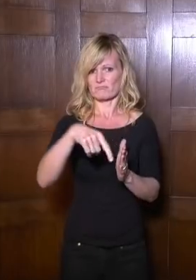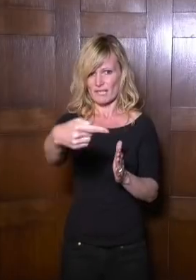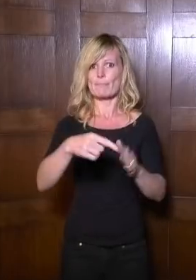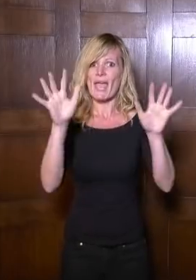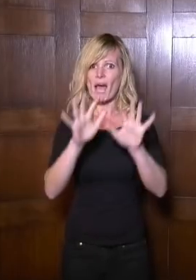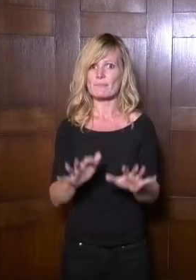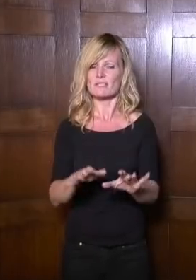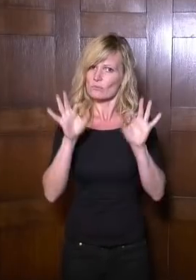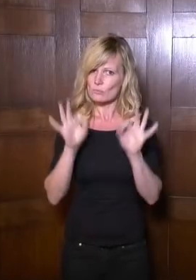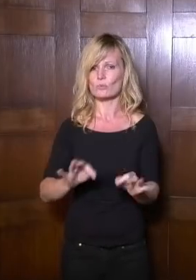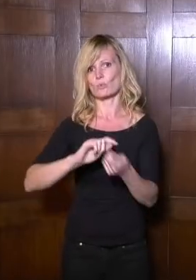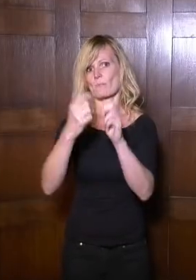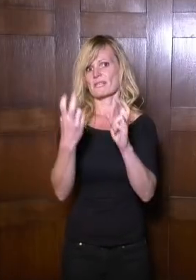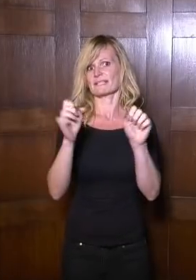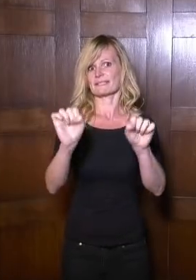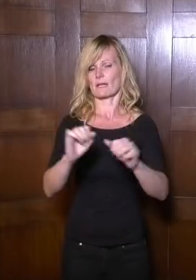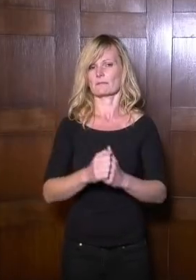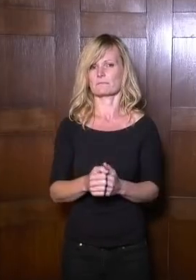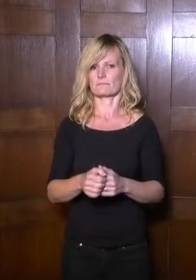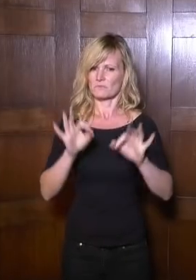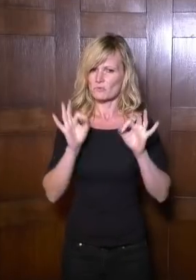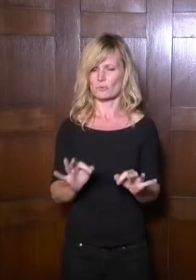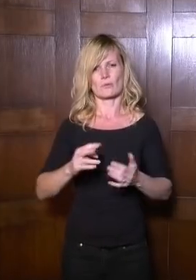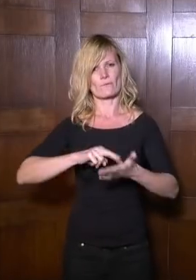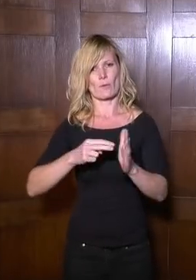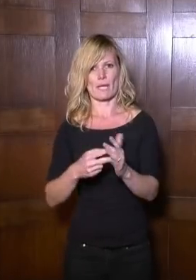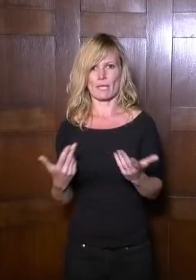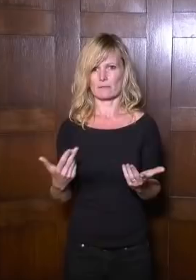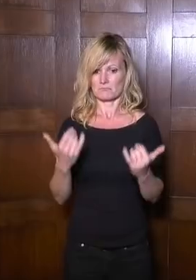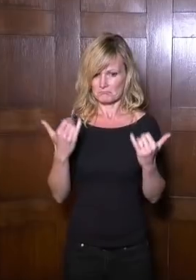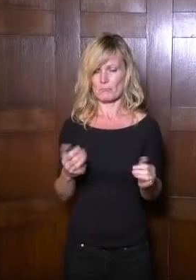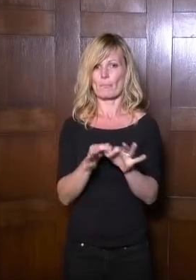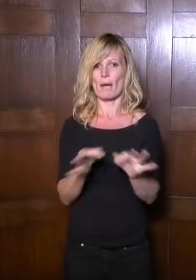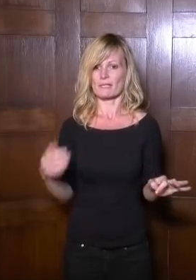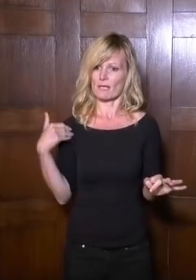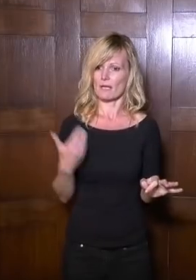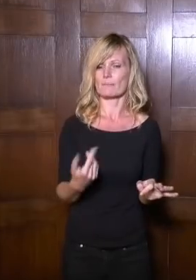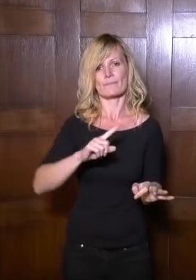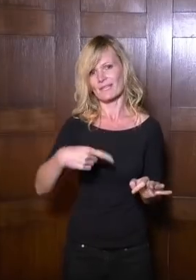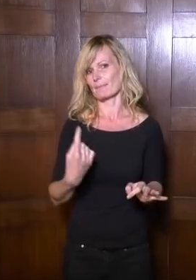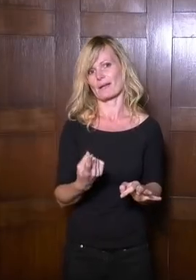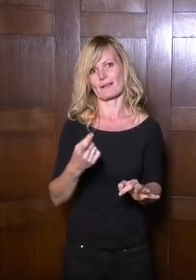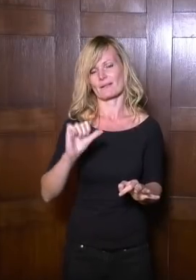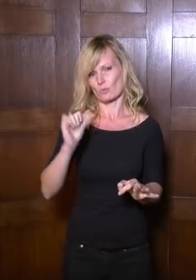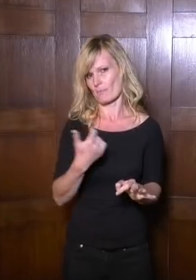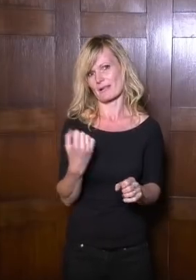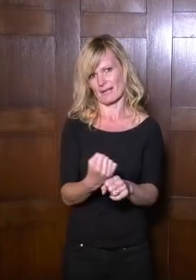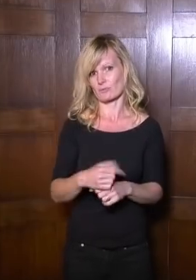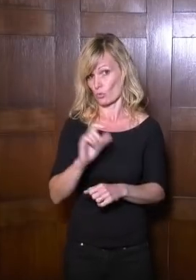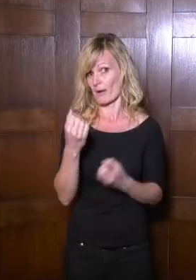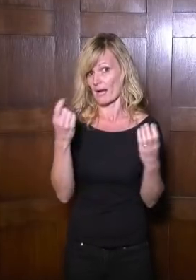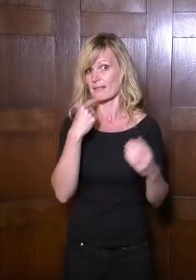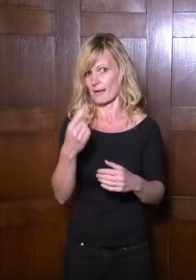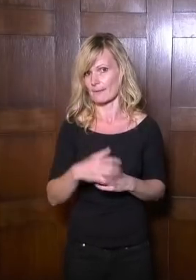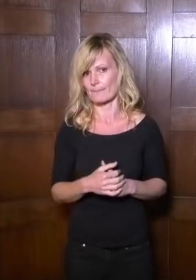wirklich gut anwenden. Und da sind wir gut aufgestellt, dass wir zu solchen Maßnahmen, wie wir sie jetzt hatten, hoffentlich nicht kommen müssen. Will ich auch noch mal deutlich sagen.